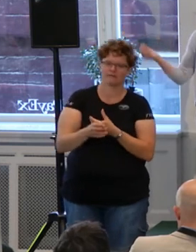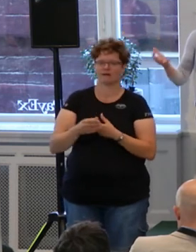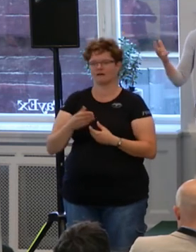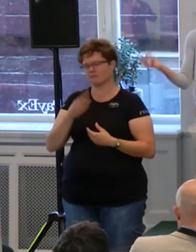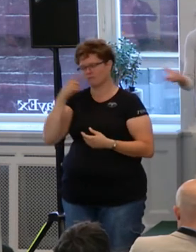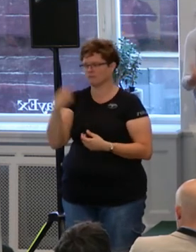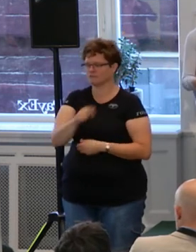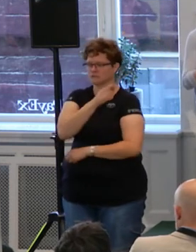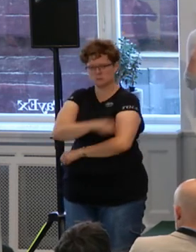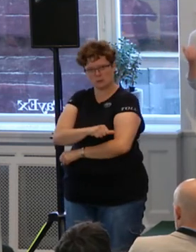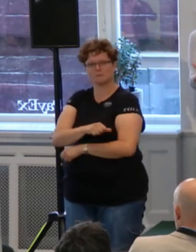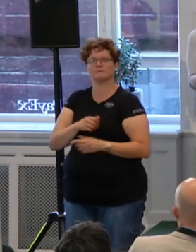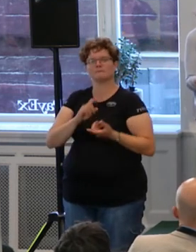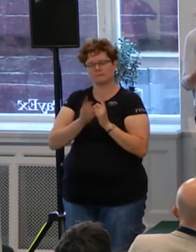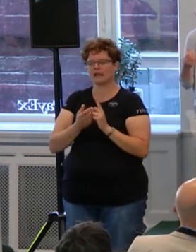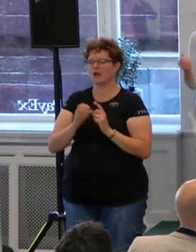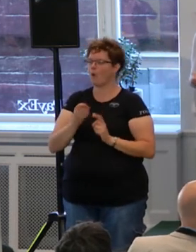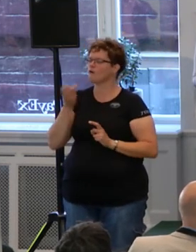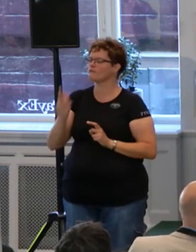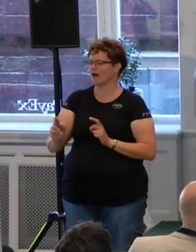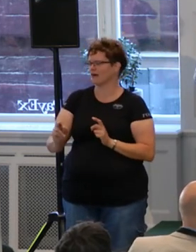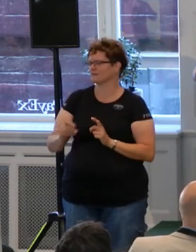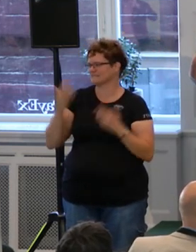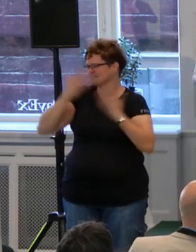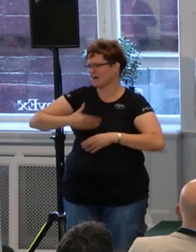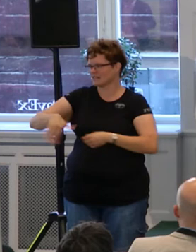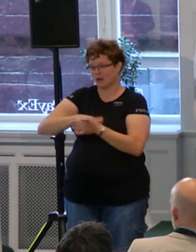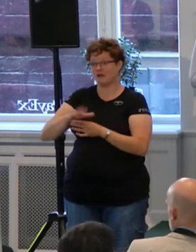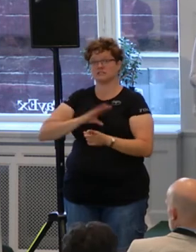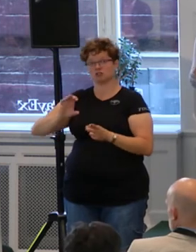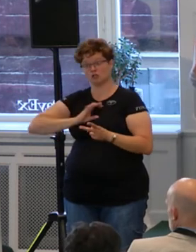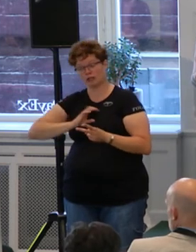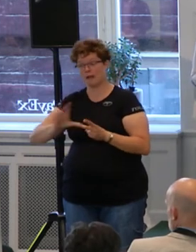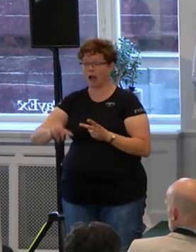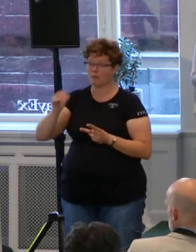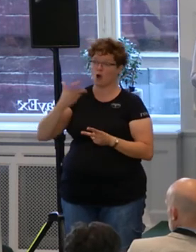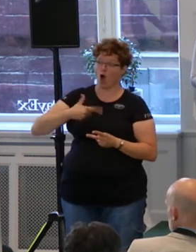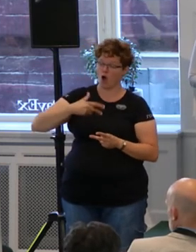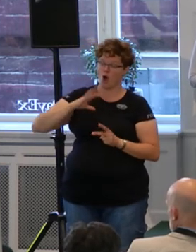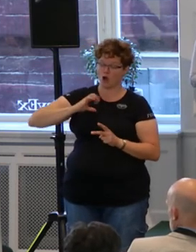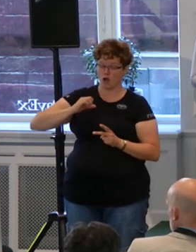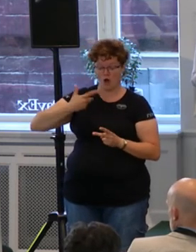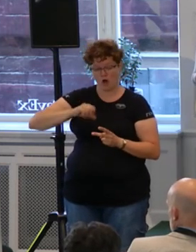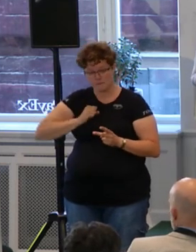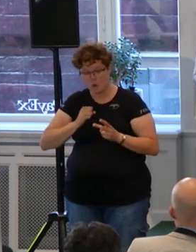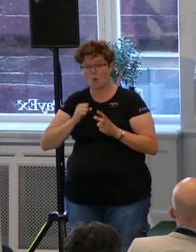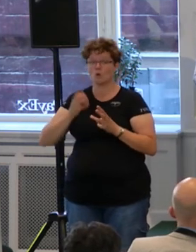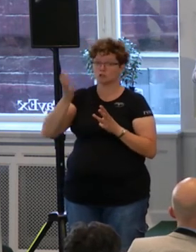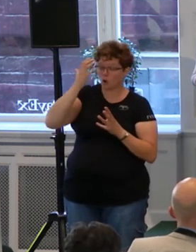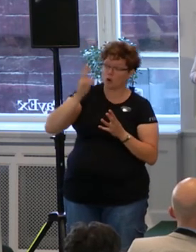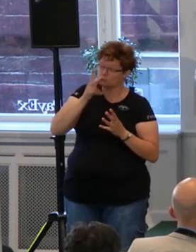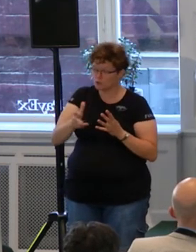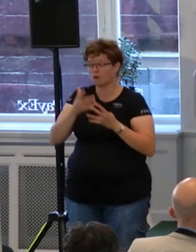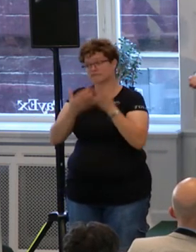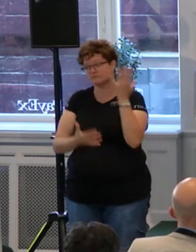blir ett offer för den här svarta marknaden som finns i Södertälje, i Malmö, i Örebro, i Göteborg, i Stockholmsområden. Och